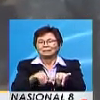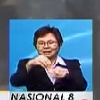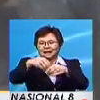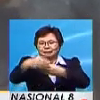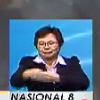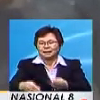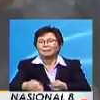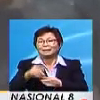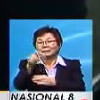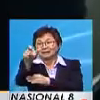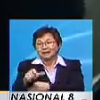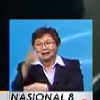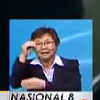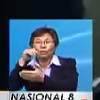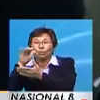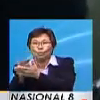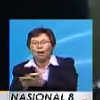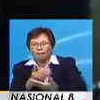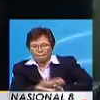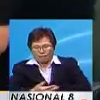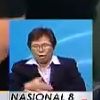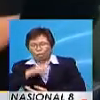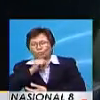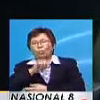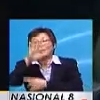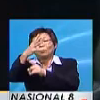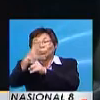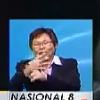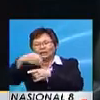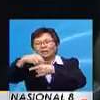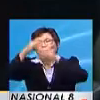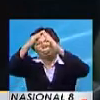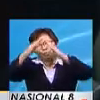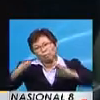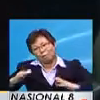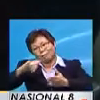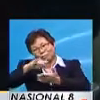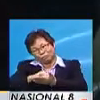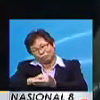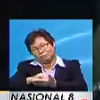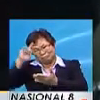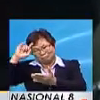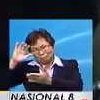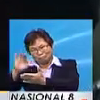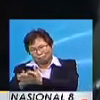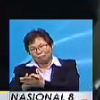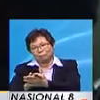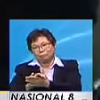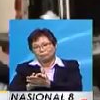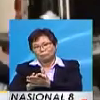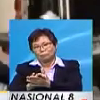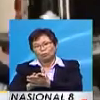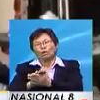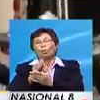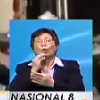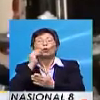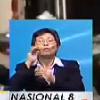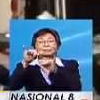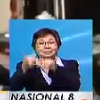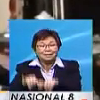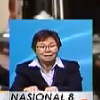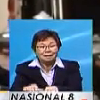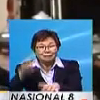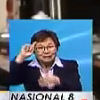dan is termasuk bayi suspek berusia 5 bulan di rumah berkenaan yang dipercayai sebuah homest mangsa